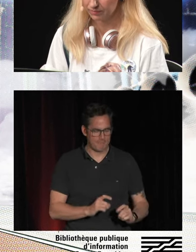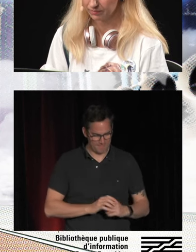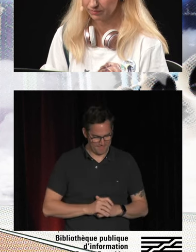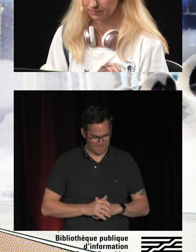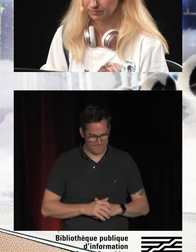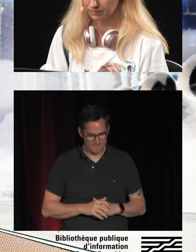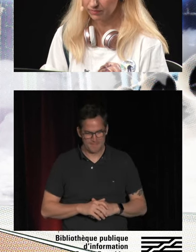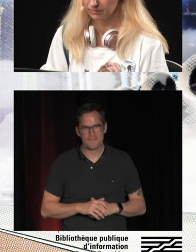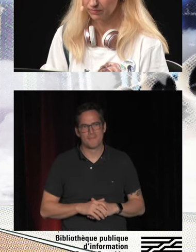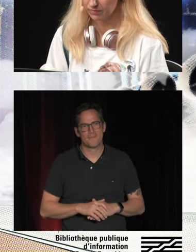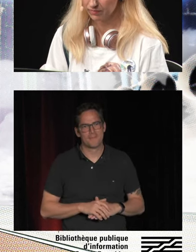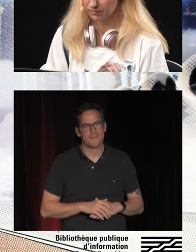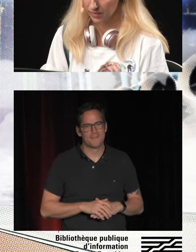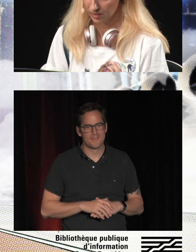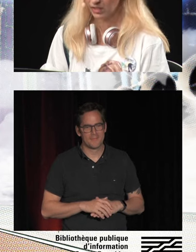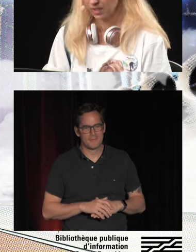Hop.